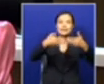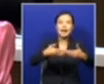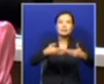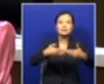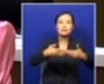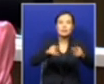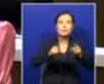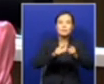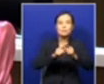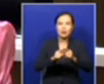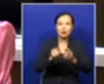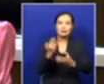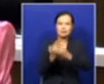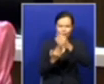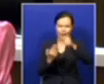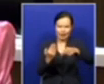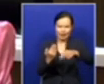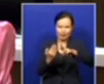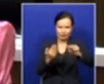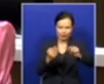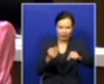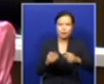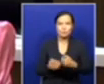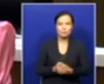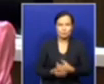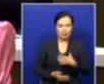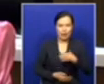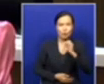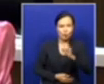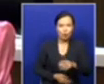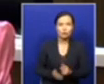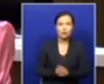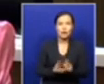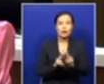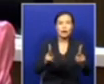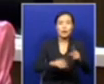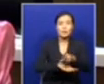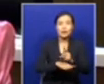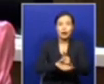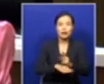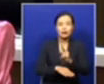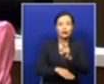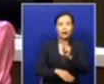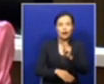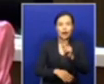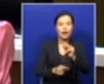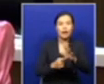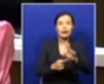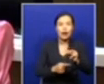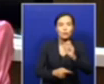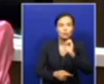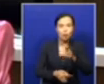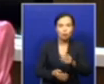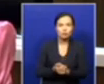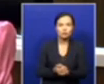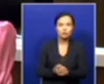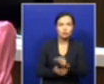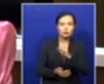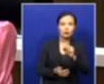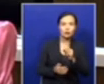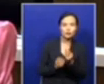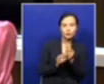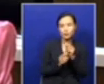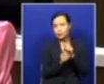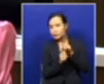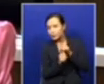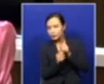หมือนที่สภาแล้วนี่นะผมก็อยากจะบอกท่านประธานกรรมาธิการสภาท่านอนันต์ผู้แทนราษฎรก็ชะโงกหน้าคุยกัน